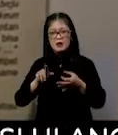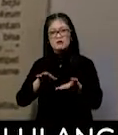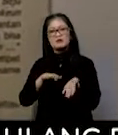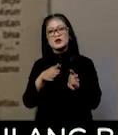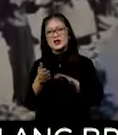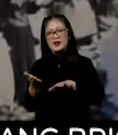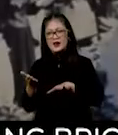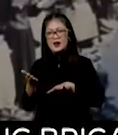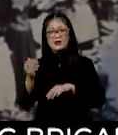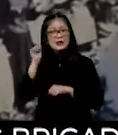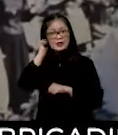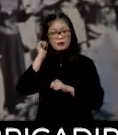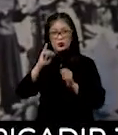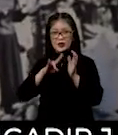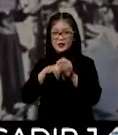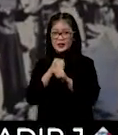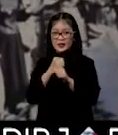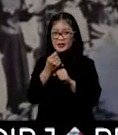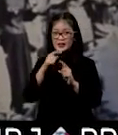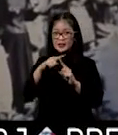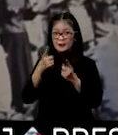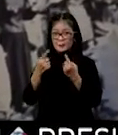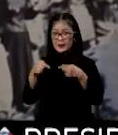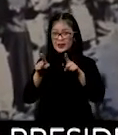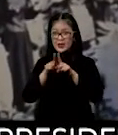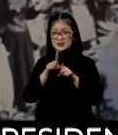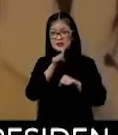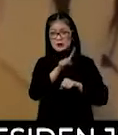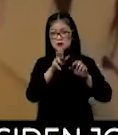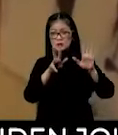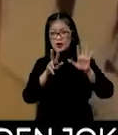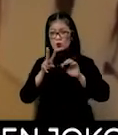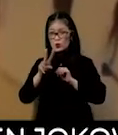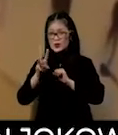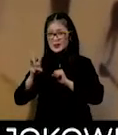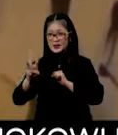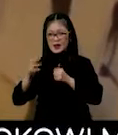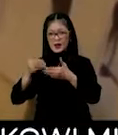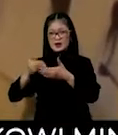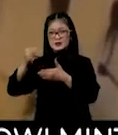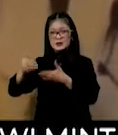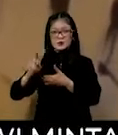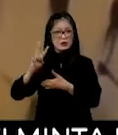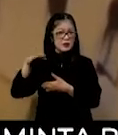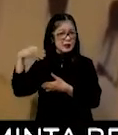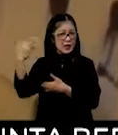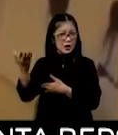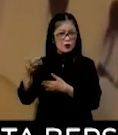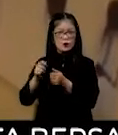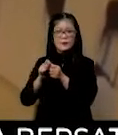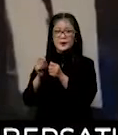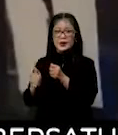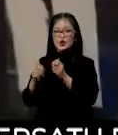Ibu Inggit Garnasih dan Soekarno menikah tahun 1923. 3 tahun kemudian Soekarno membeli dan mulai menempati rumah